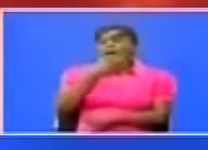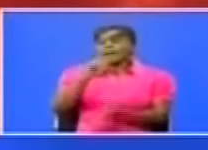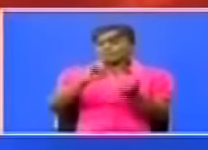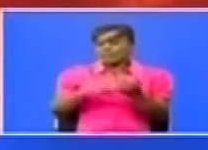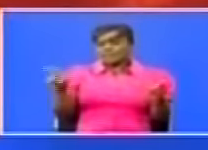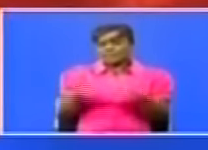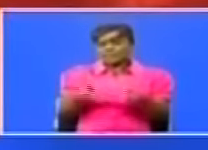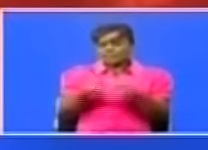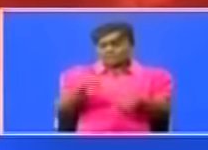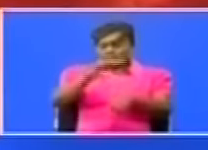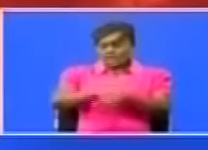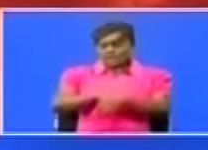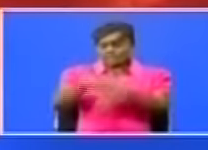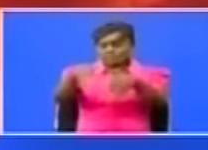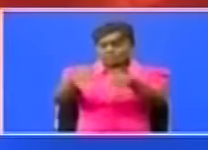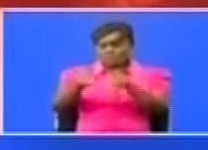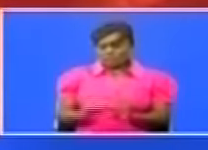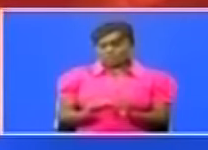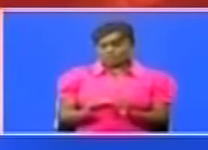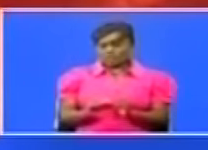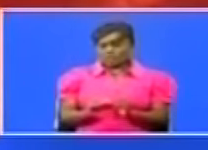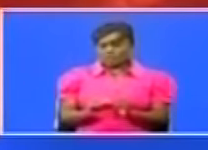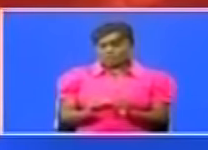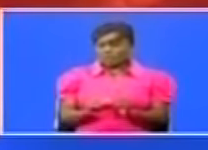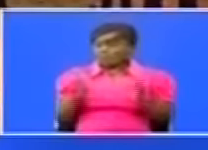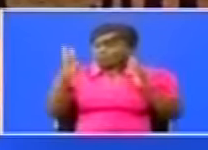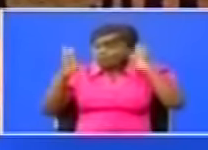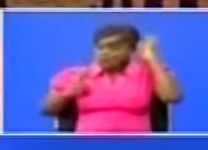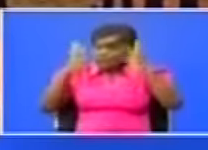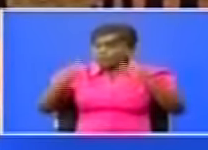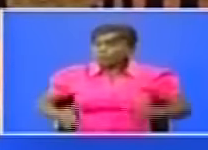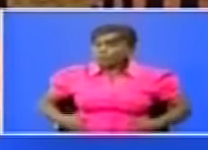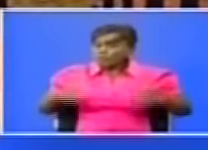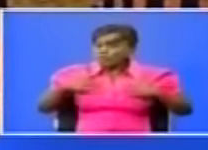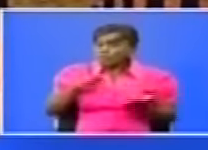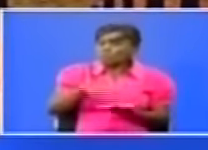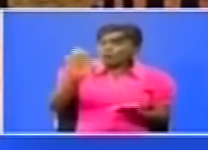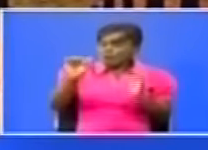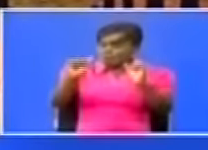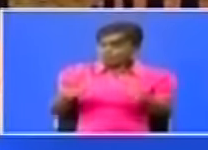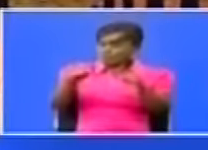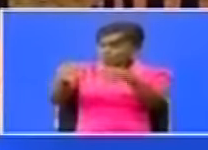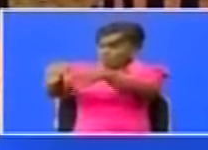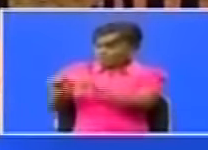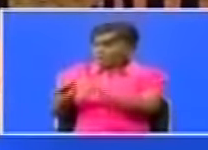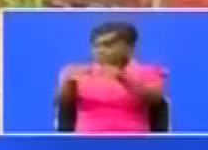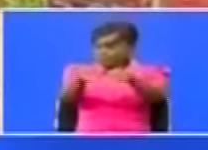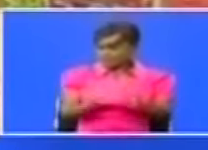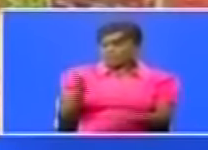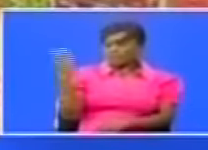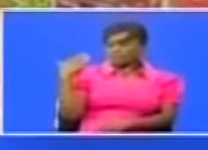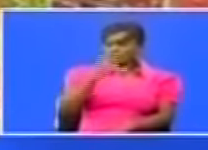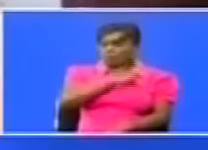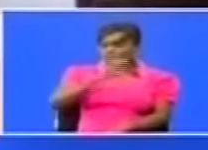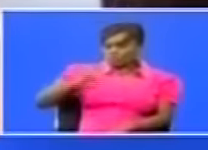kupatikana katika kaburi la juu juu, huku hofu ikitanda kuwa huenda mili zaidi ikawa imezikwa katika eneo hilo. Awali kamishna